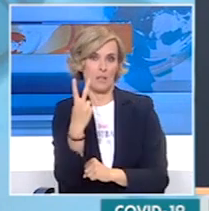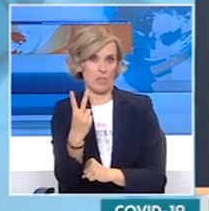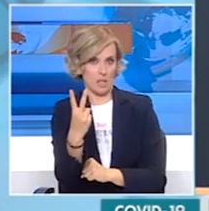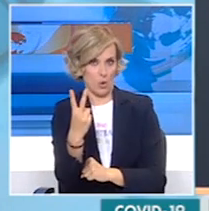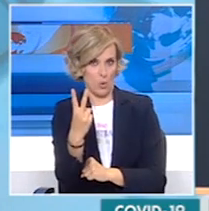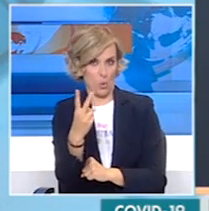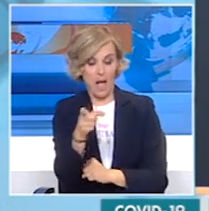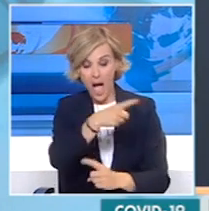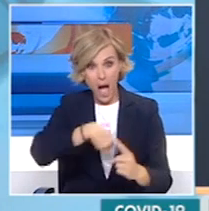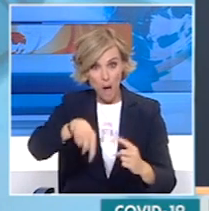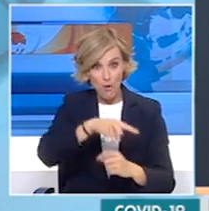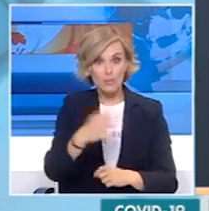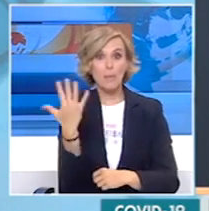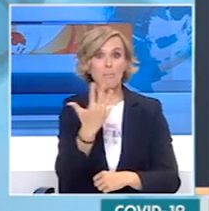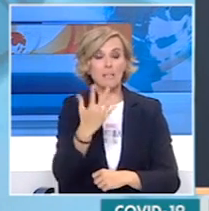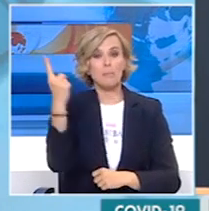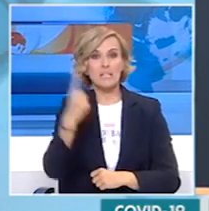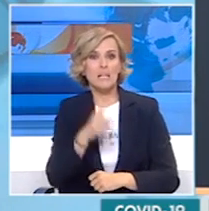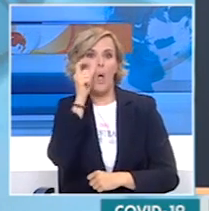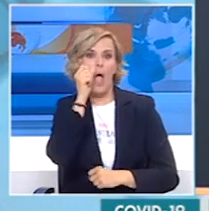των οποίων το 55% αφορά άνδρες.